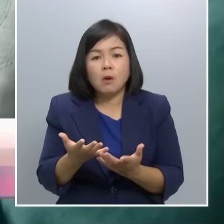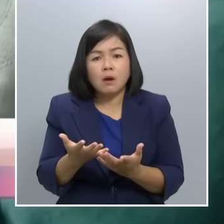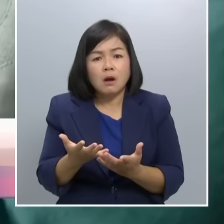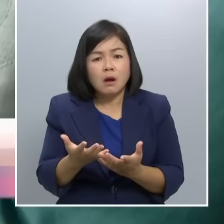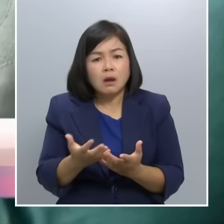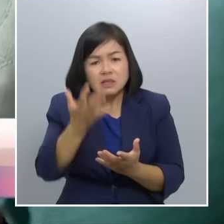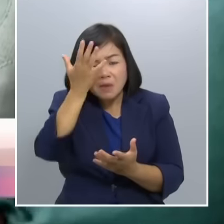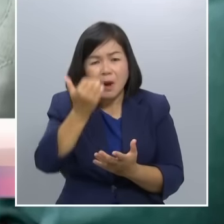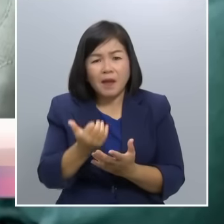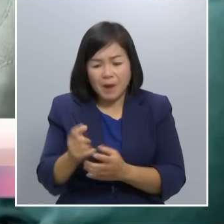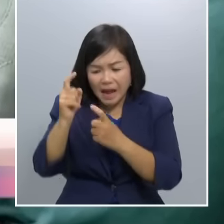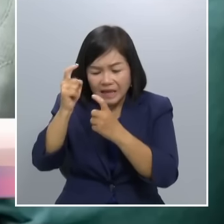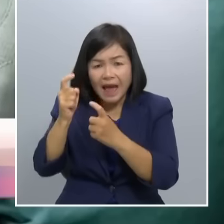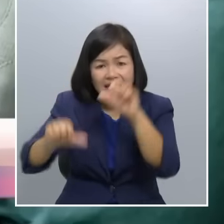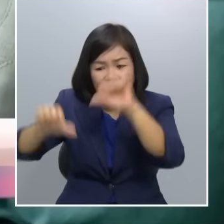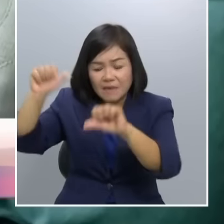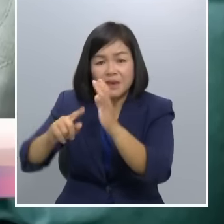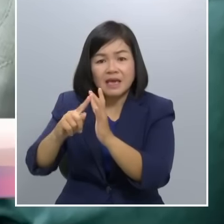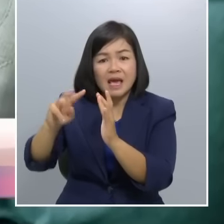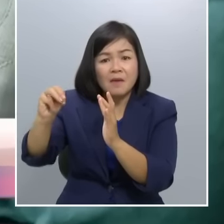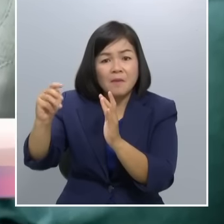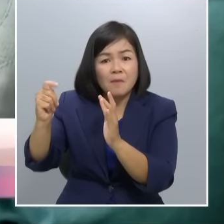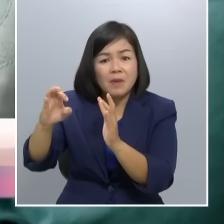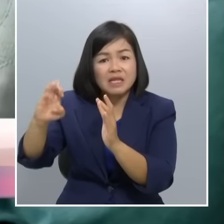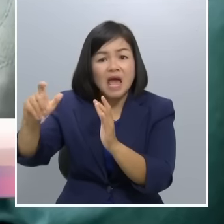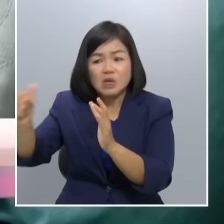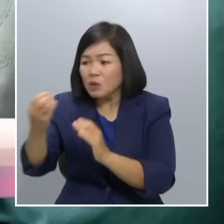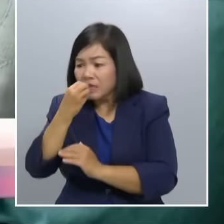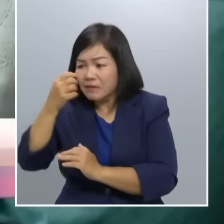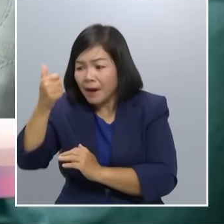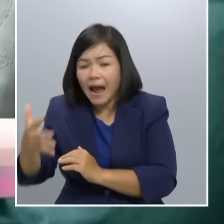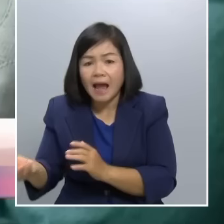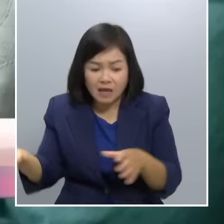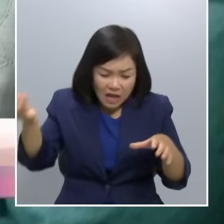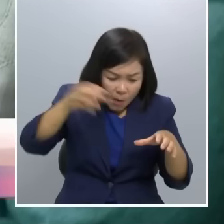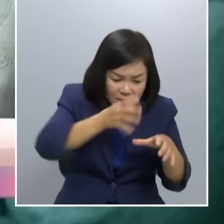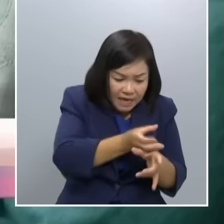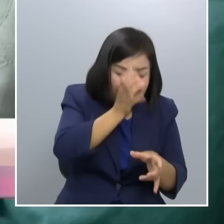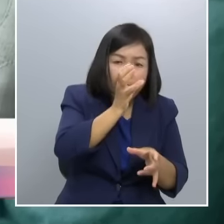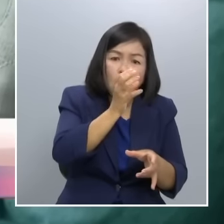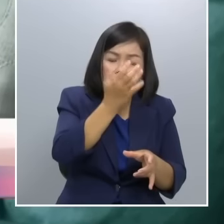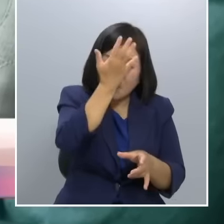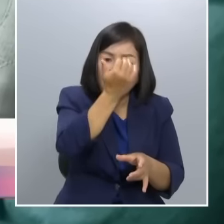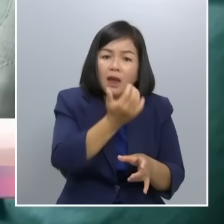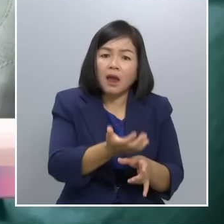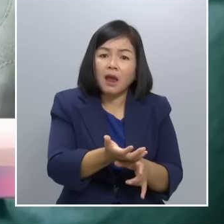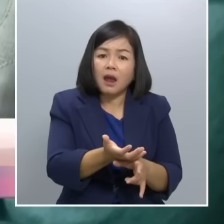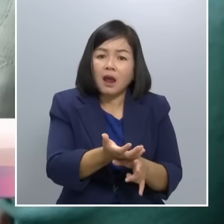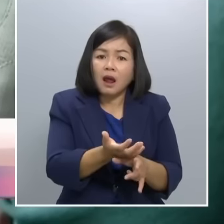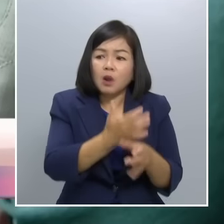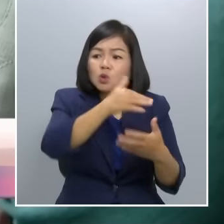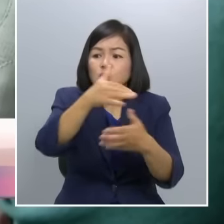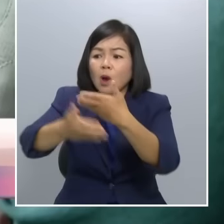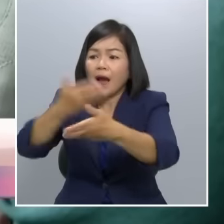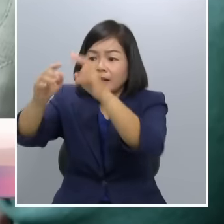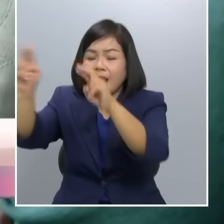เม็ดเมเมทานอลที่มันทานไม่ได้เนี่ยมามาสมในส่วนส่วนใดๆก็ตามให้บุคคลอื่นรับประทาน